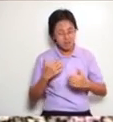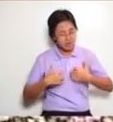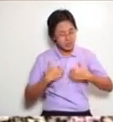ว่าครที่